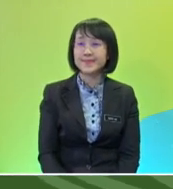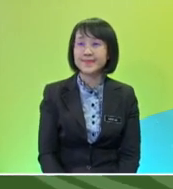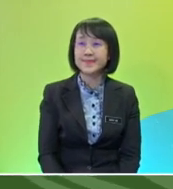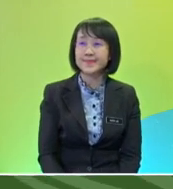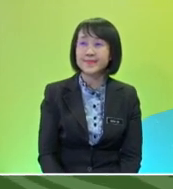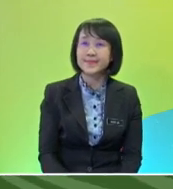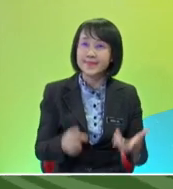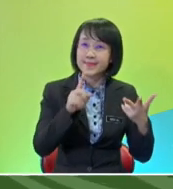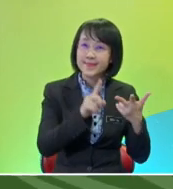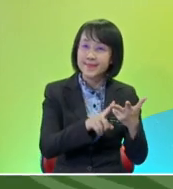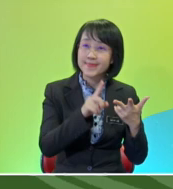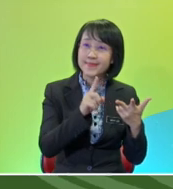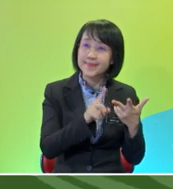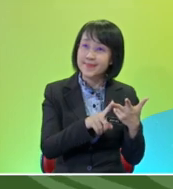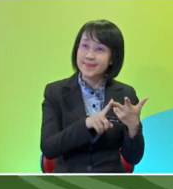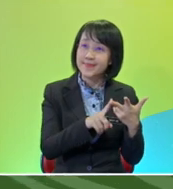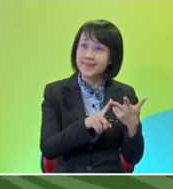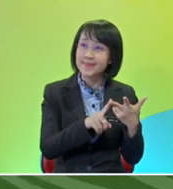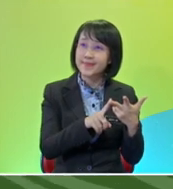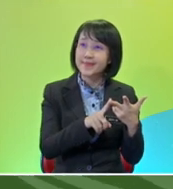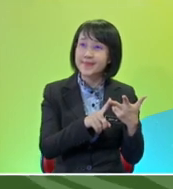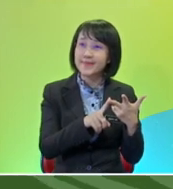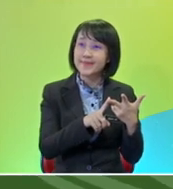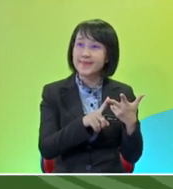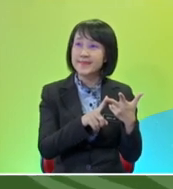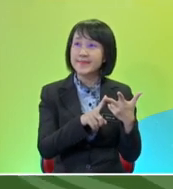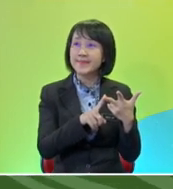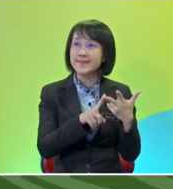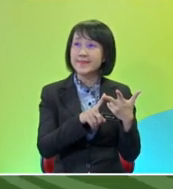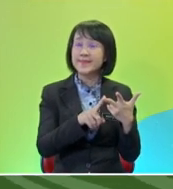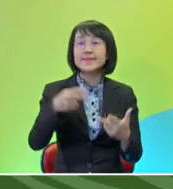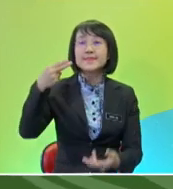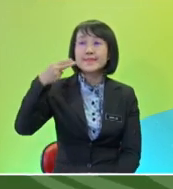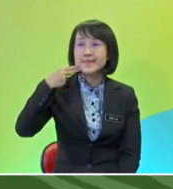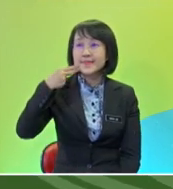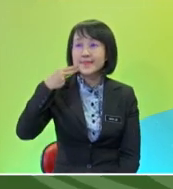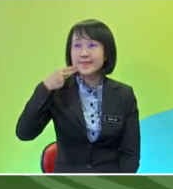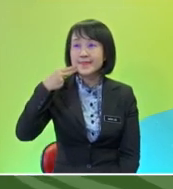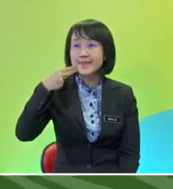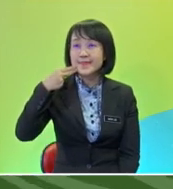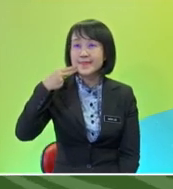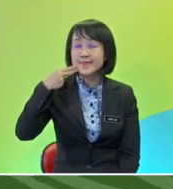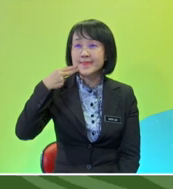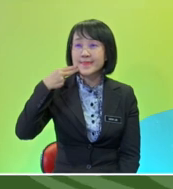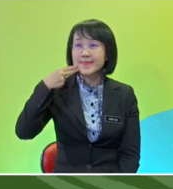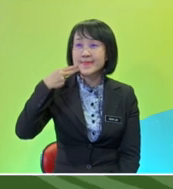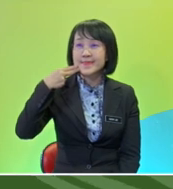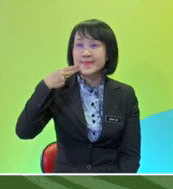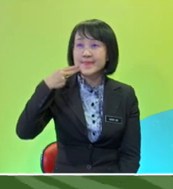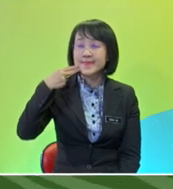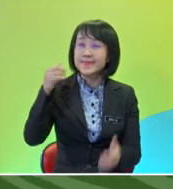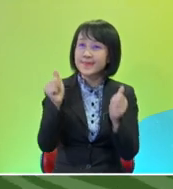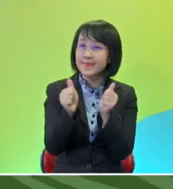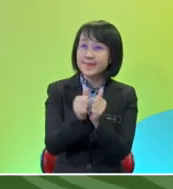adik yang ketiga adalah adik Hazika. Wah, hello Hazika. Okey. Hazika duduk dengan kakak dia. Oh,